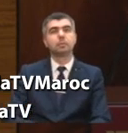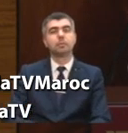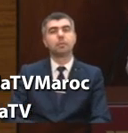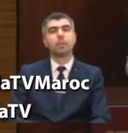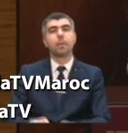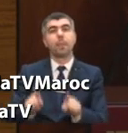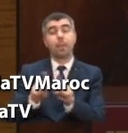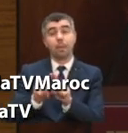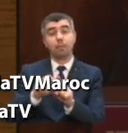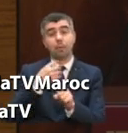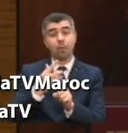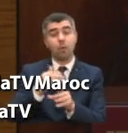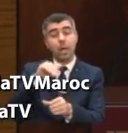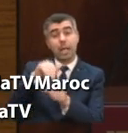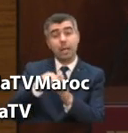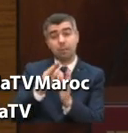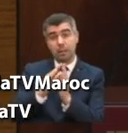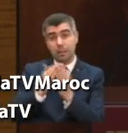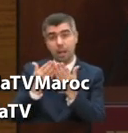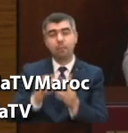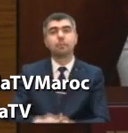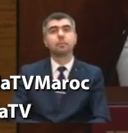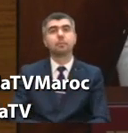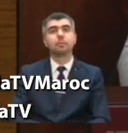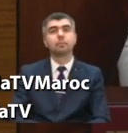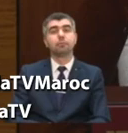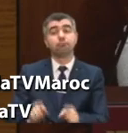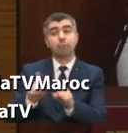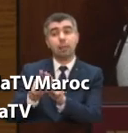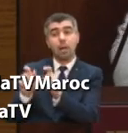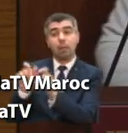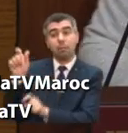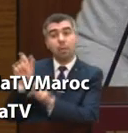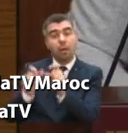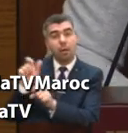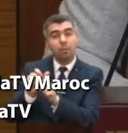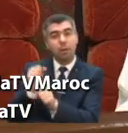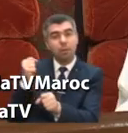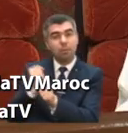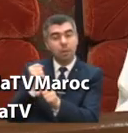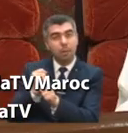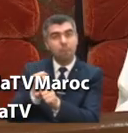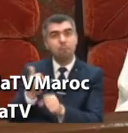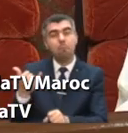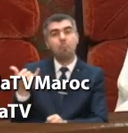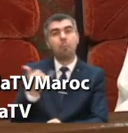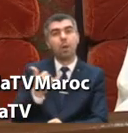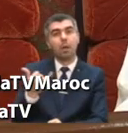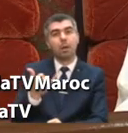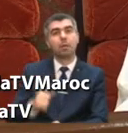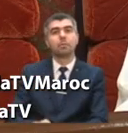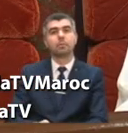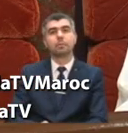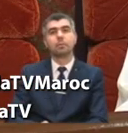هاجسنا في التقدم الاشتراكية هو إنقاذ العاملات والعمال من ضياع